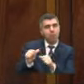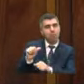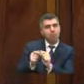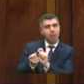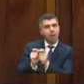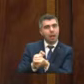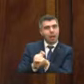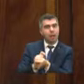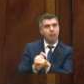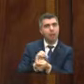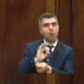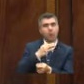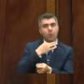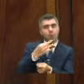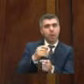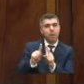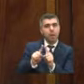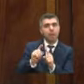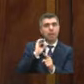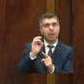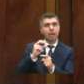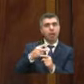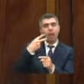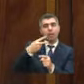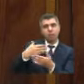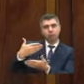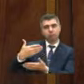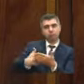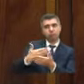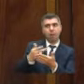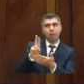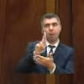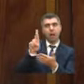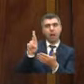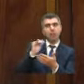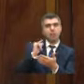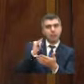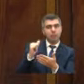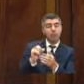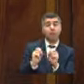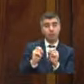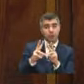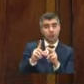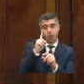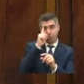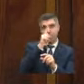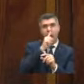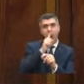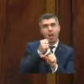واستنارة بالتوجيهات الملكية في مختلف الخطابات الملكية المتتالية، فهذا شيء سنقوم به وهو